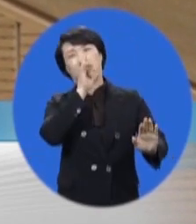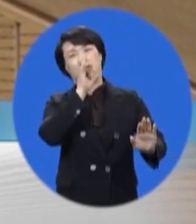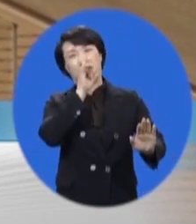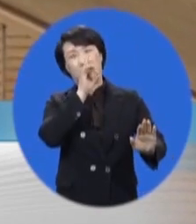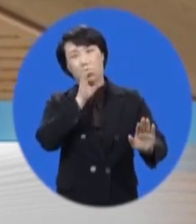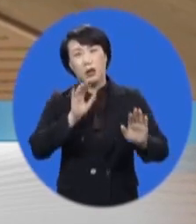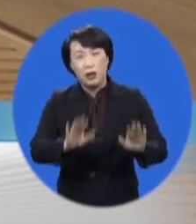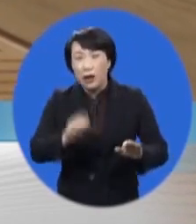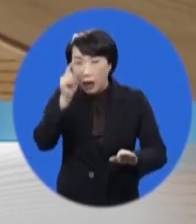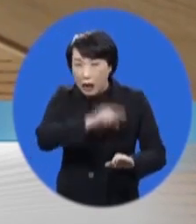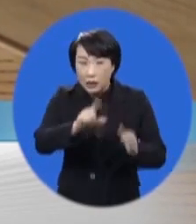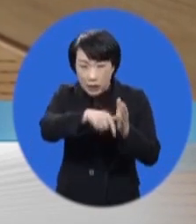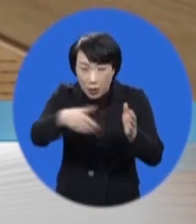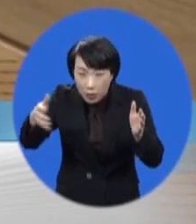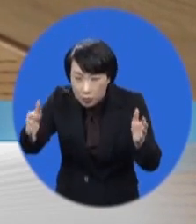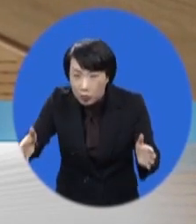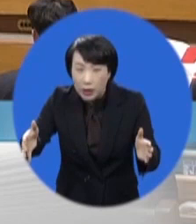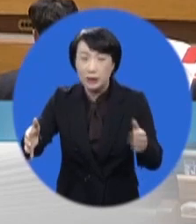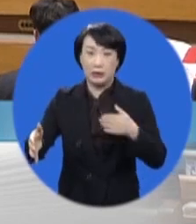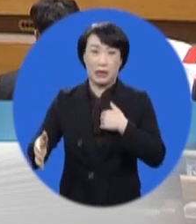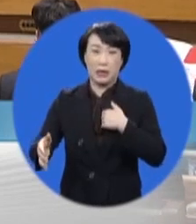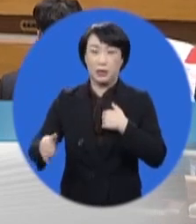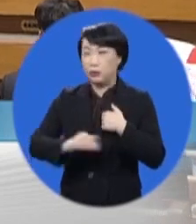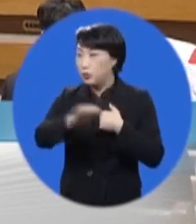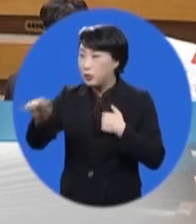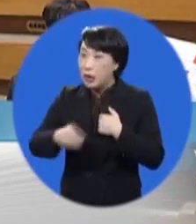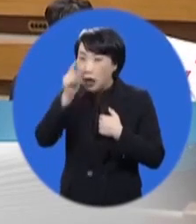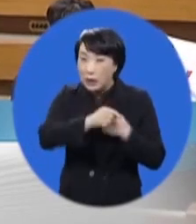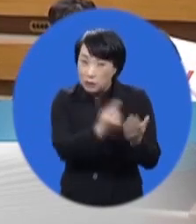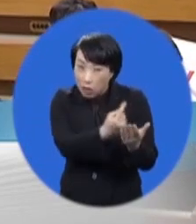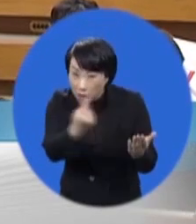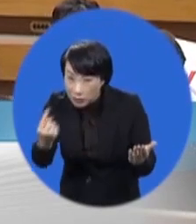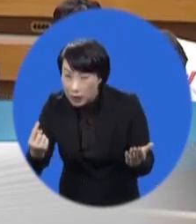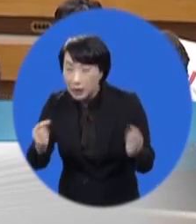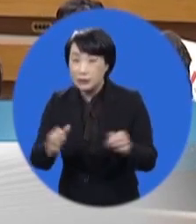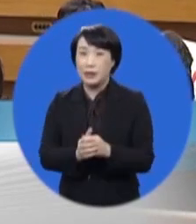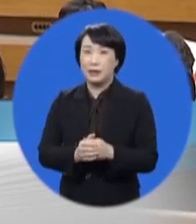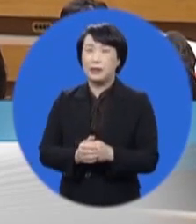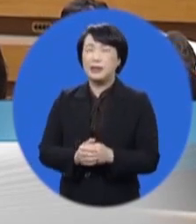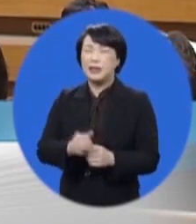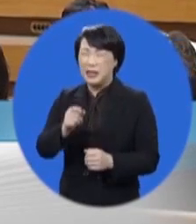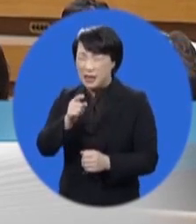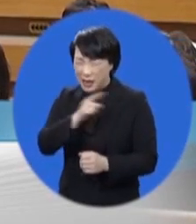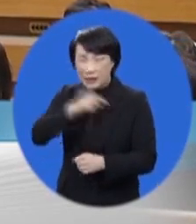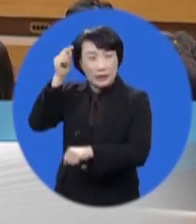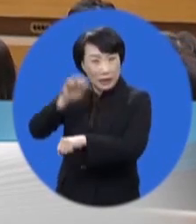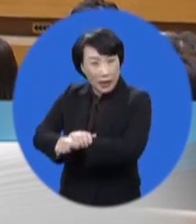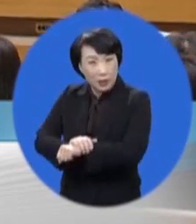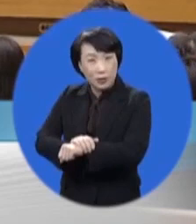되며 악한 세월 속에서 우리는 악을 떠나서 가장